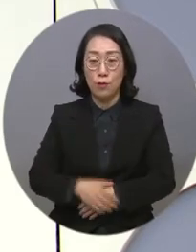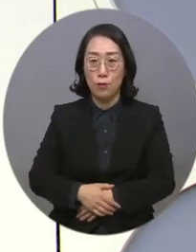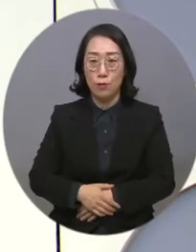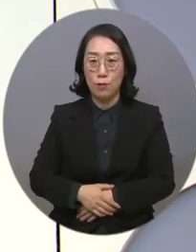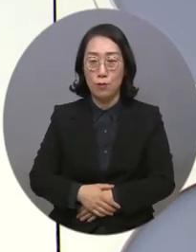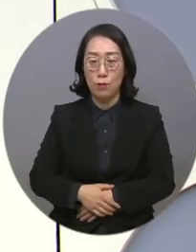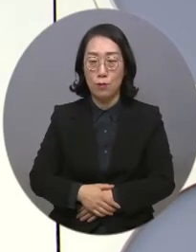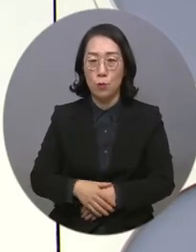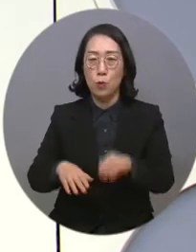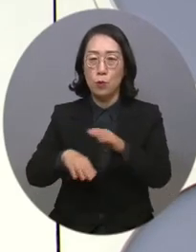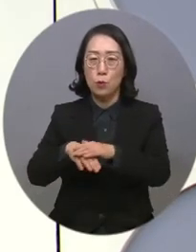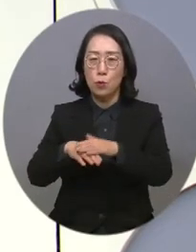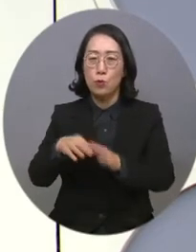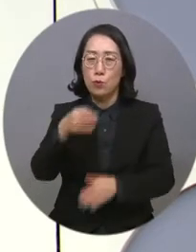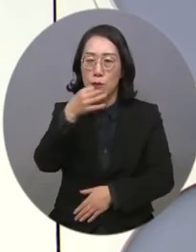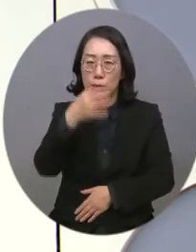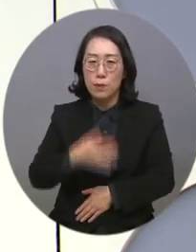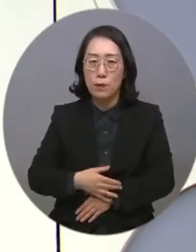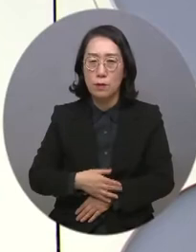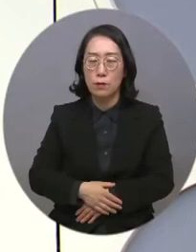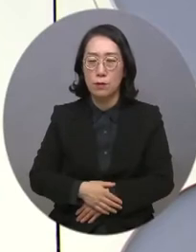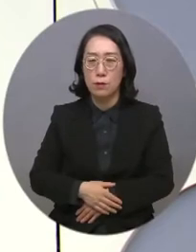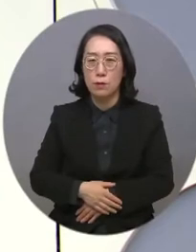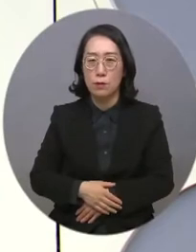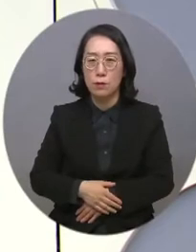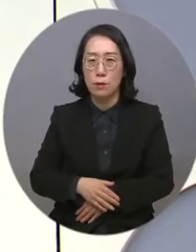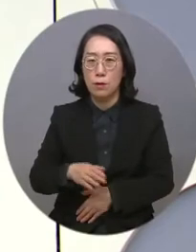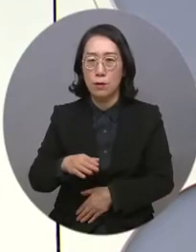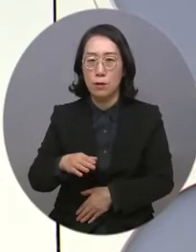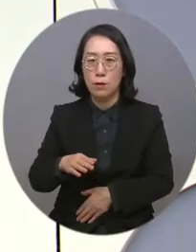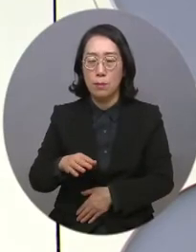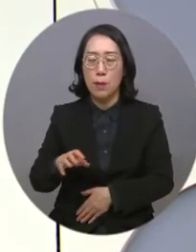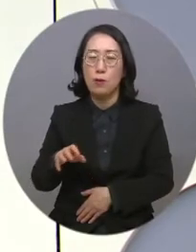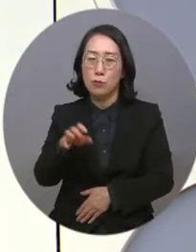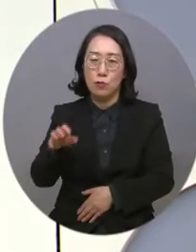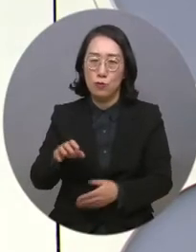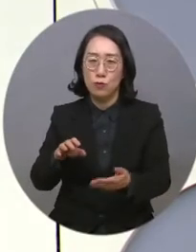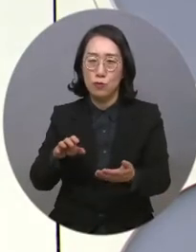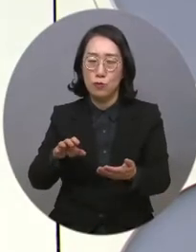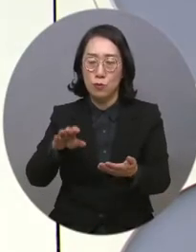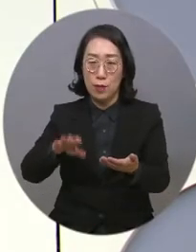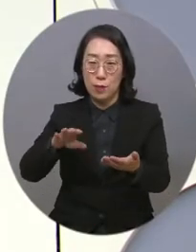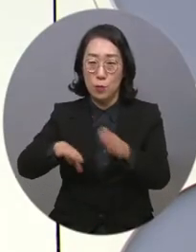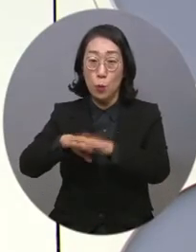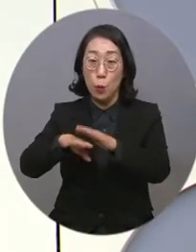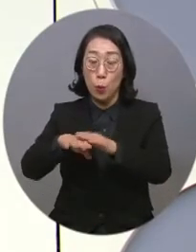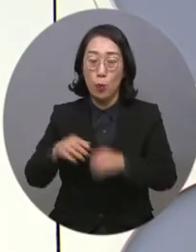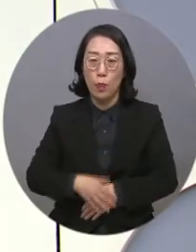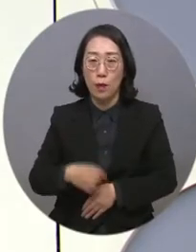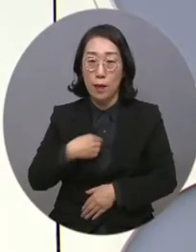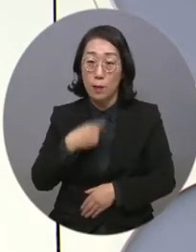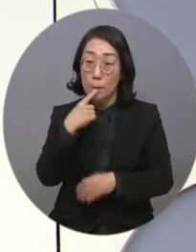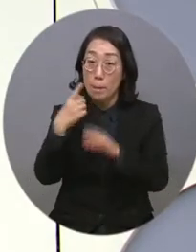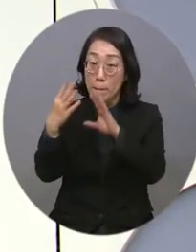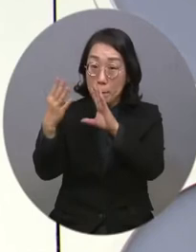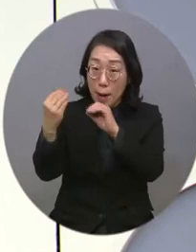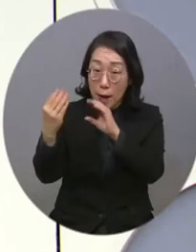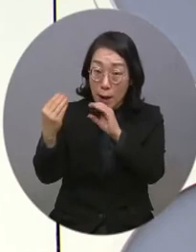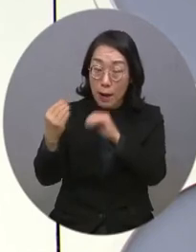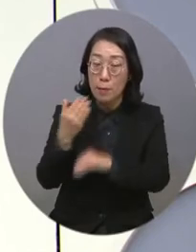손가락도 힘이 없어가지고 간신히 이제 마우스 터치 마우스 사용하고 저는 이제 말로서 다 하죠. 그래서 저하고 제